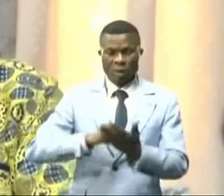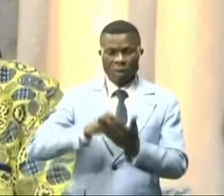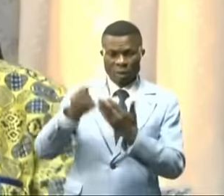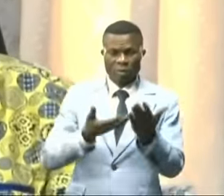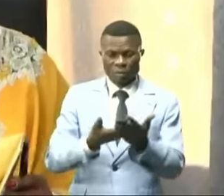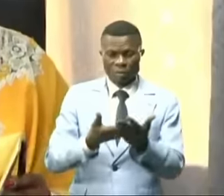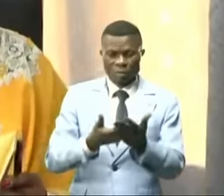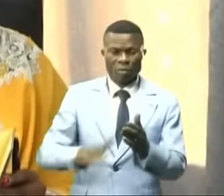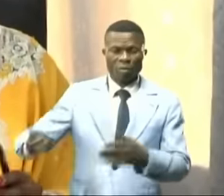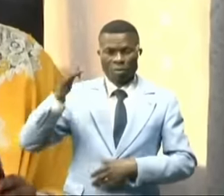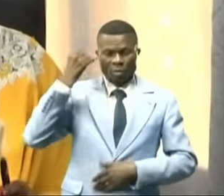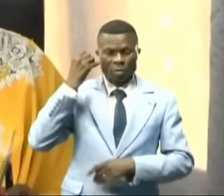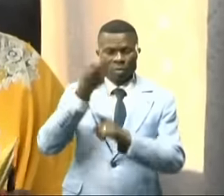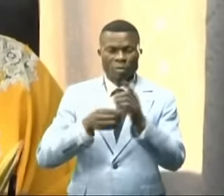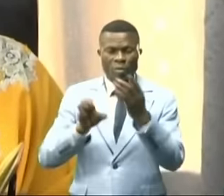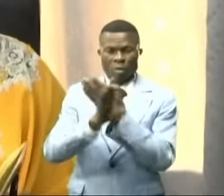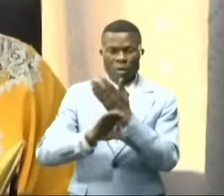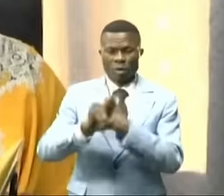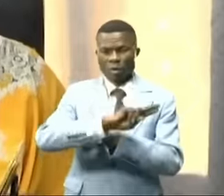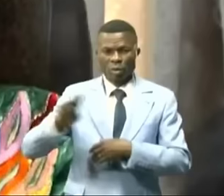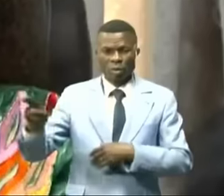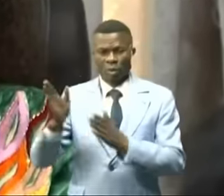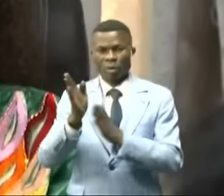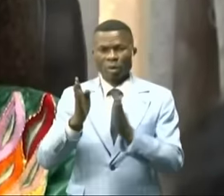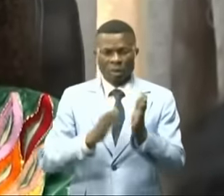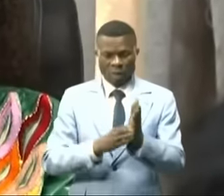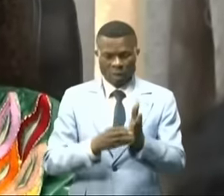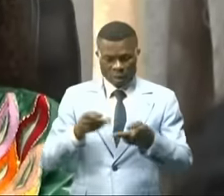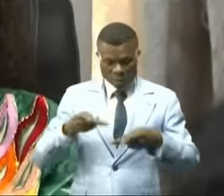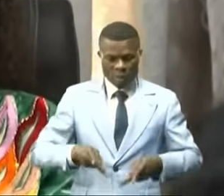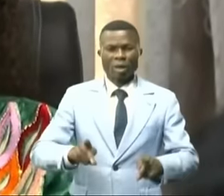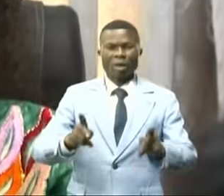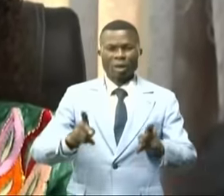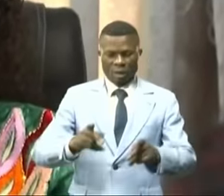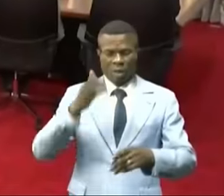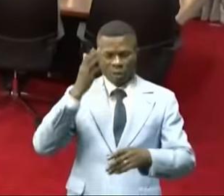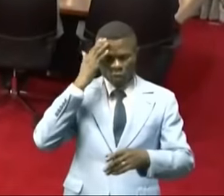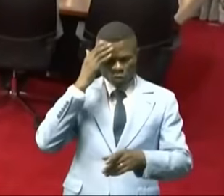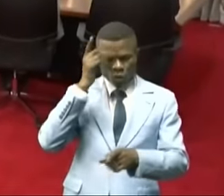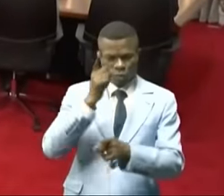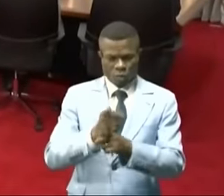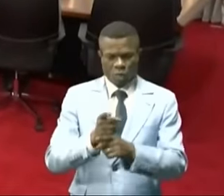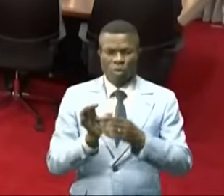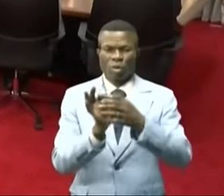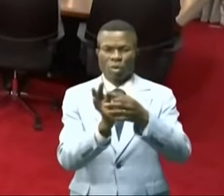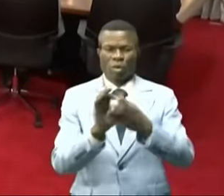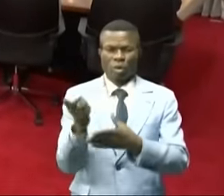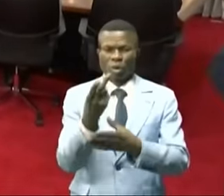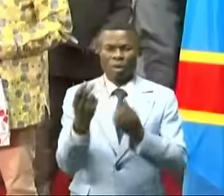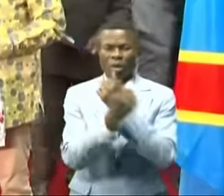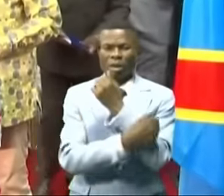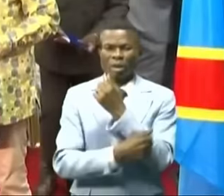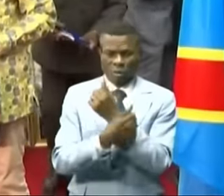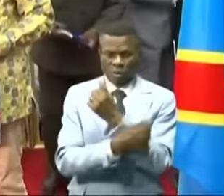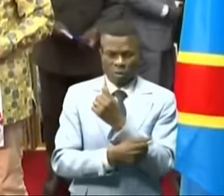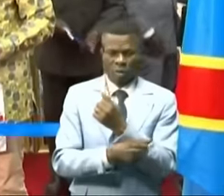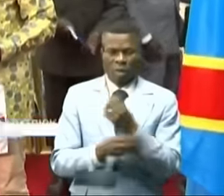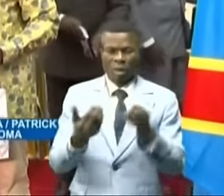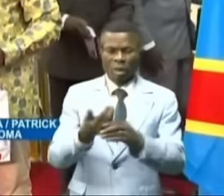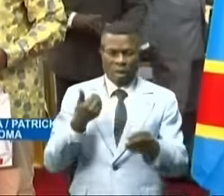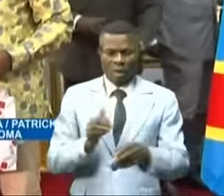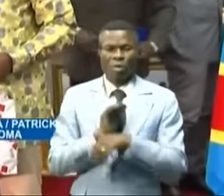au Japon en août 2019. Ceci pourra permettre de faire l'état de lieu de la coopération entre les deux pays avant